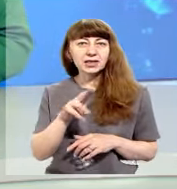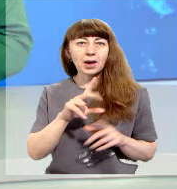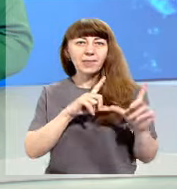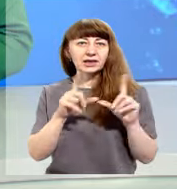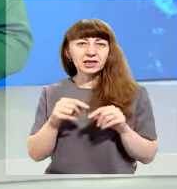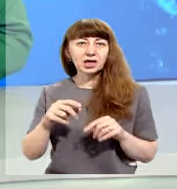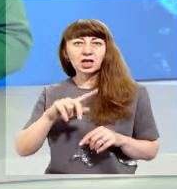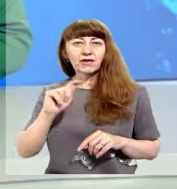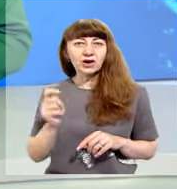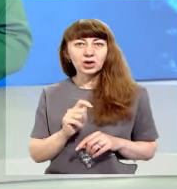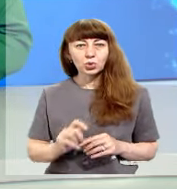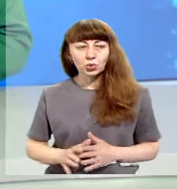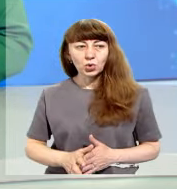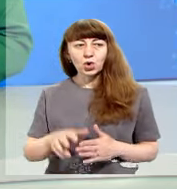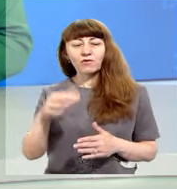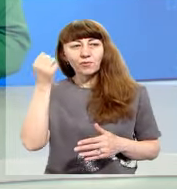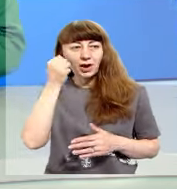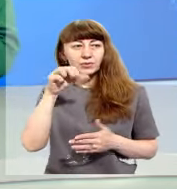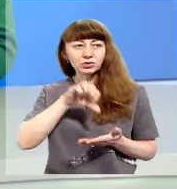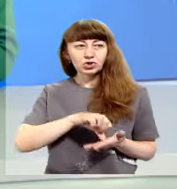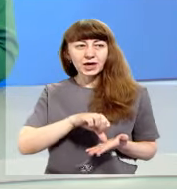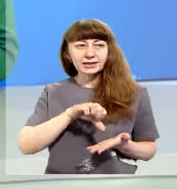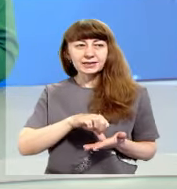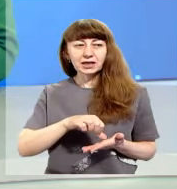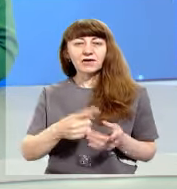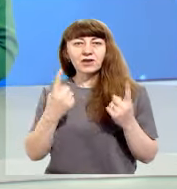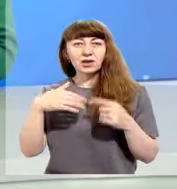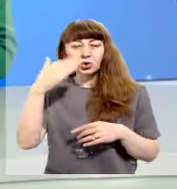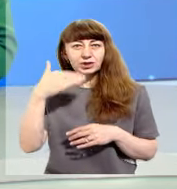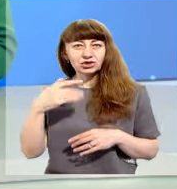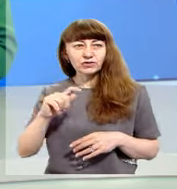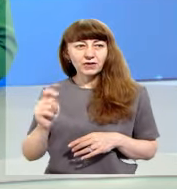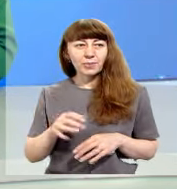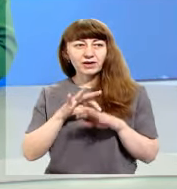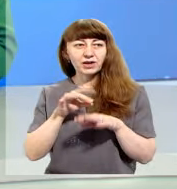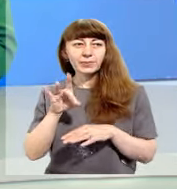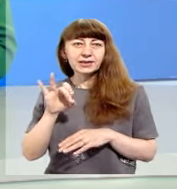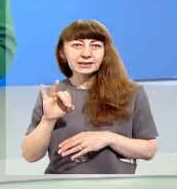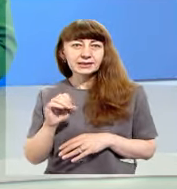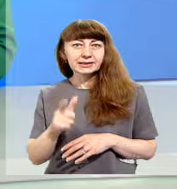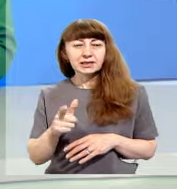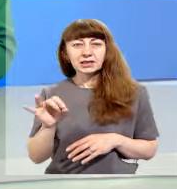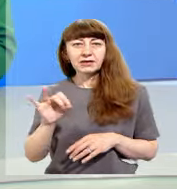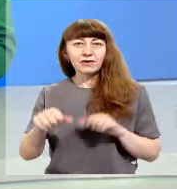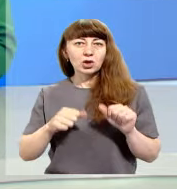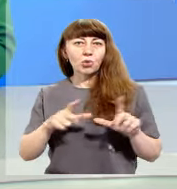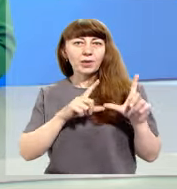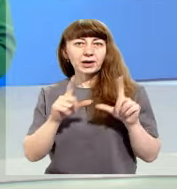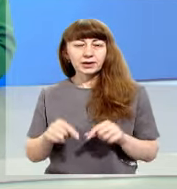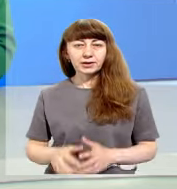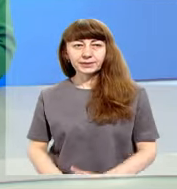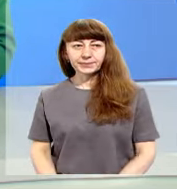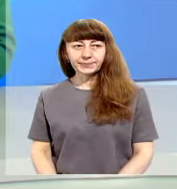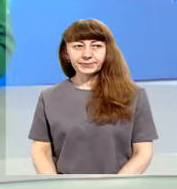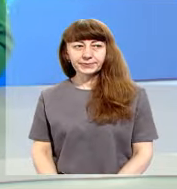фронт. В память об участвовавших в Великой Отечественной войне в Костанае провели митинг и велопробег. Наша съемочная группа побывала на